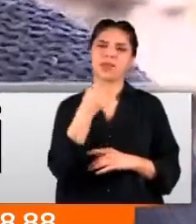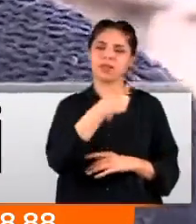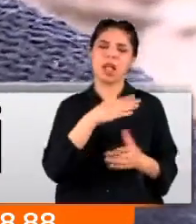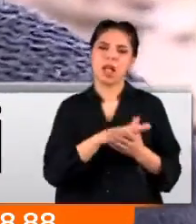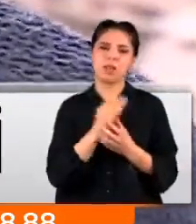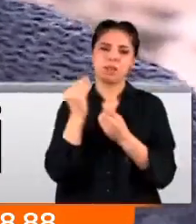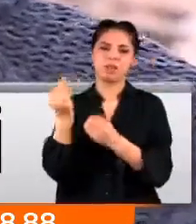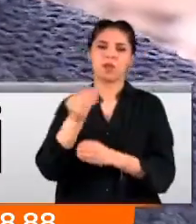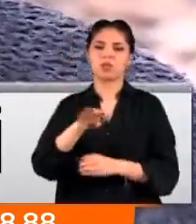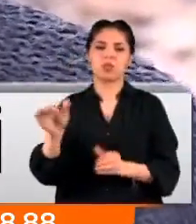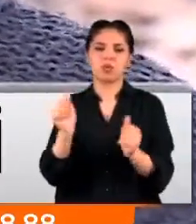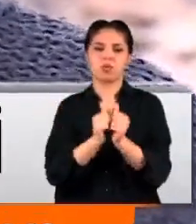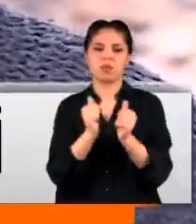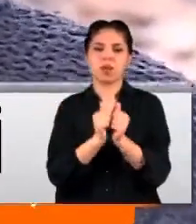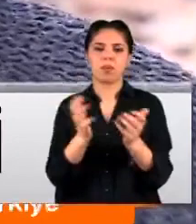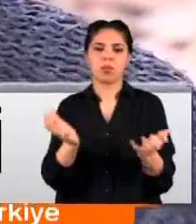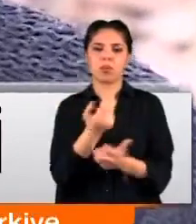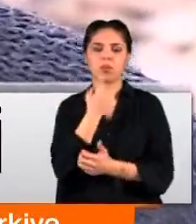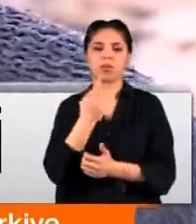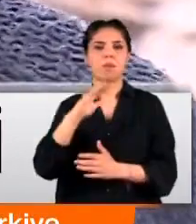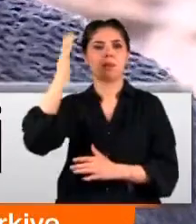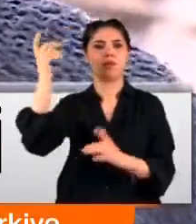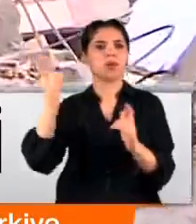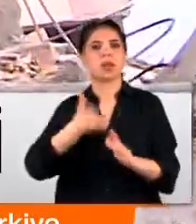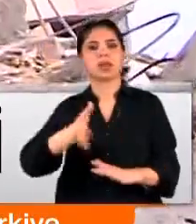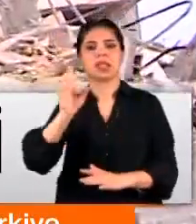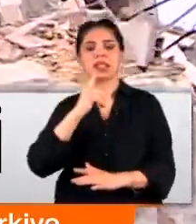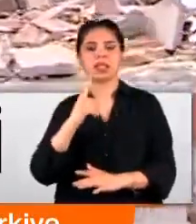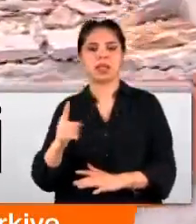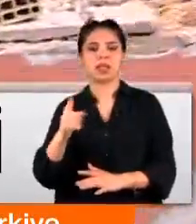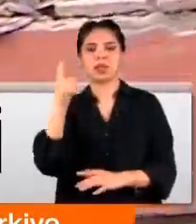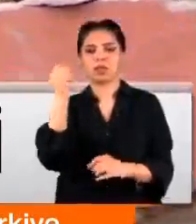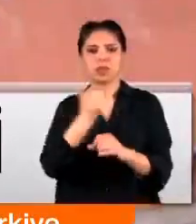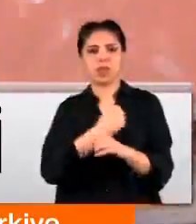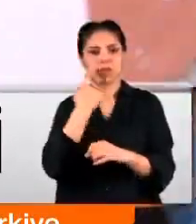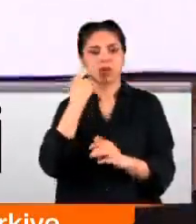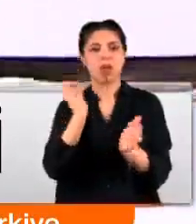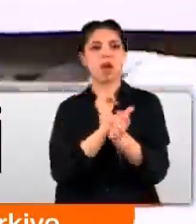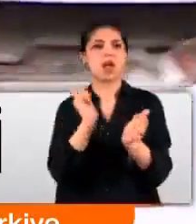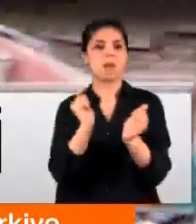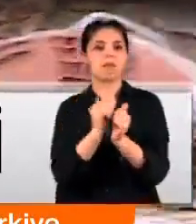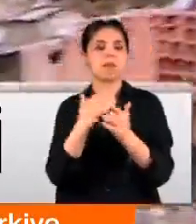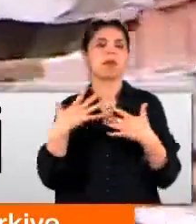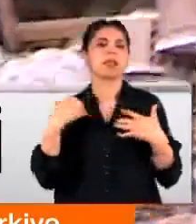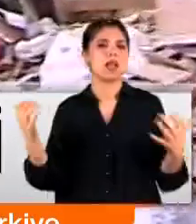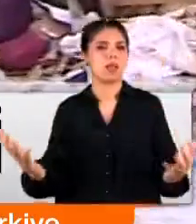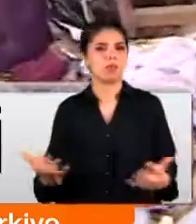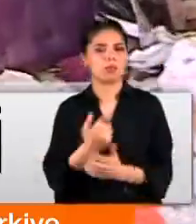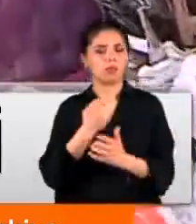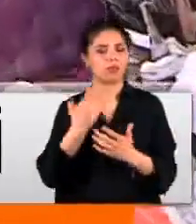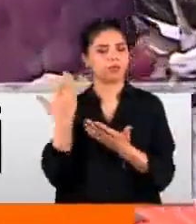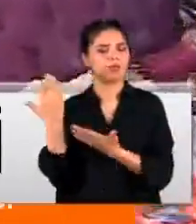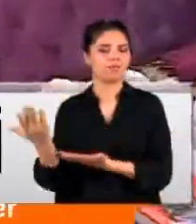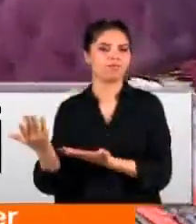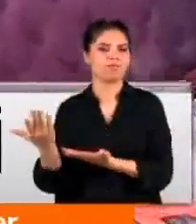şunu, çocuklarını al. Kurtul dedi. Yani başka yere götür çocuklarını. İşte bu enkazdan ailesiyle birlikte sağ salim kurtulmayı başardı